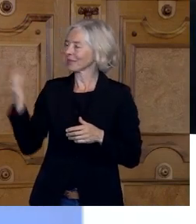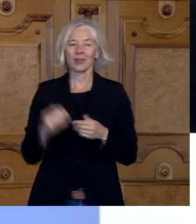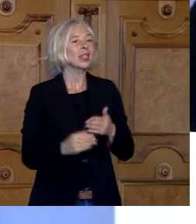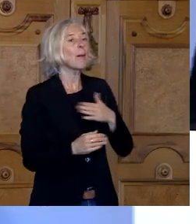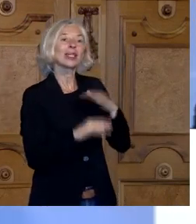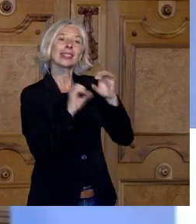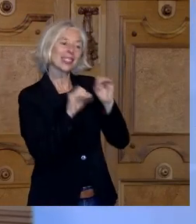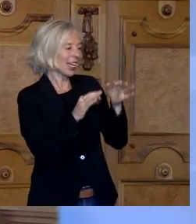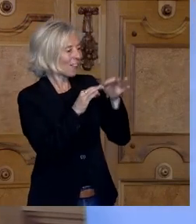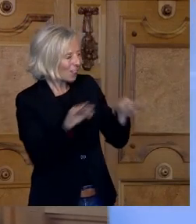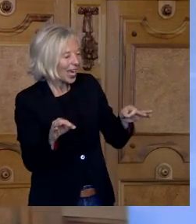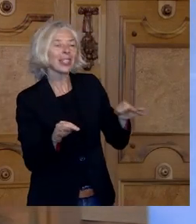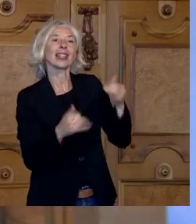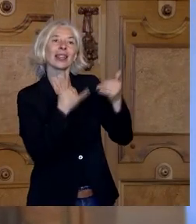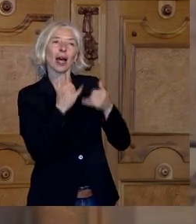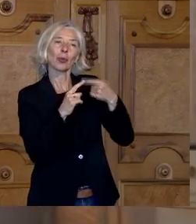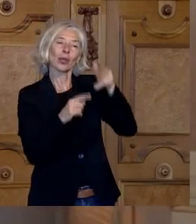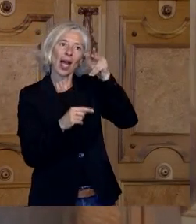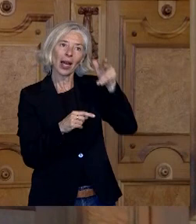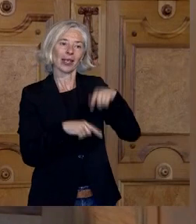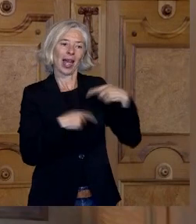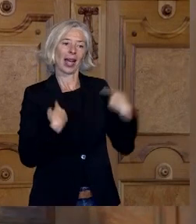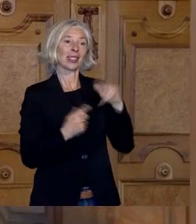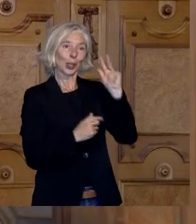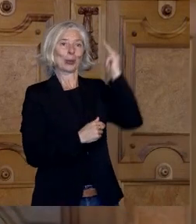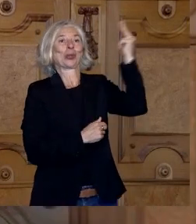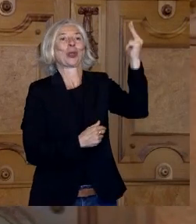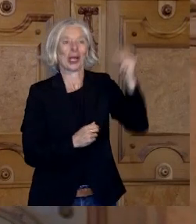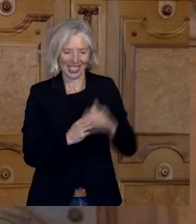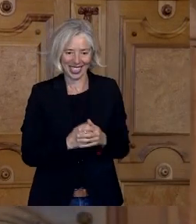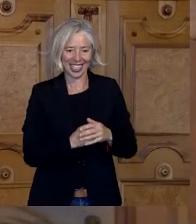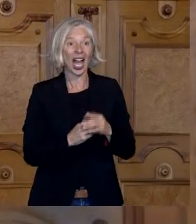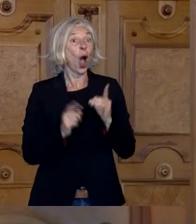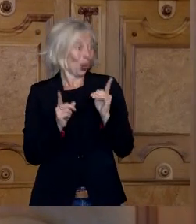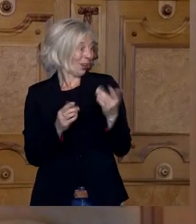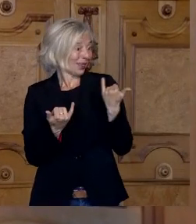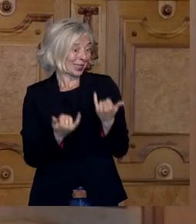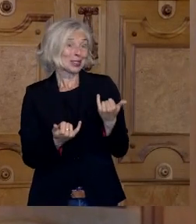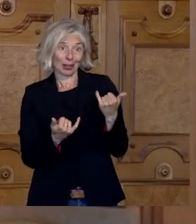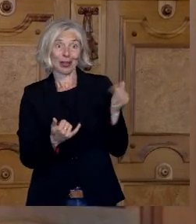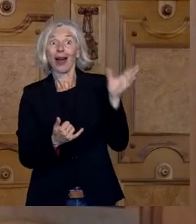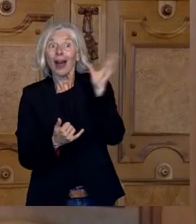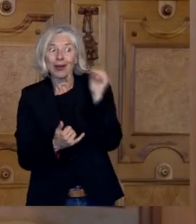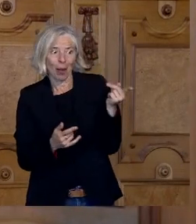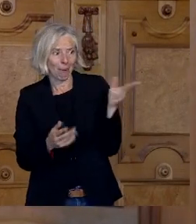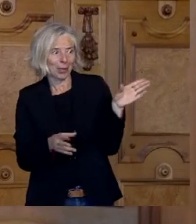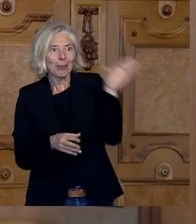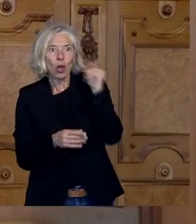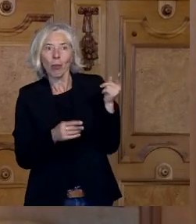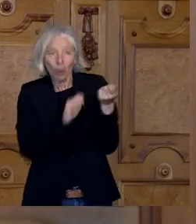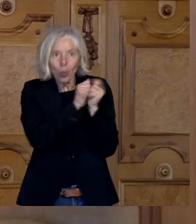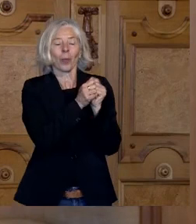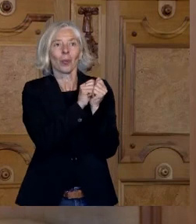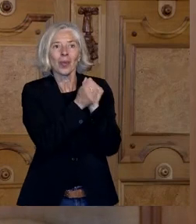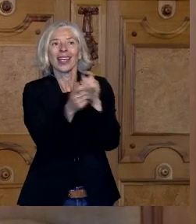Damen und Herren. Herzlich grüß Gott auch von meiner Seite. Sie merken gerade ja an der letzten Äußerung, dass die Sache täglich in Bewegung ist. Und ich glaube,